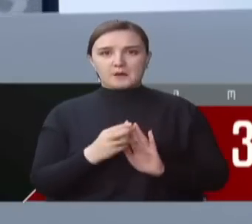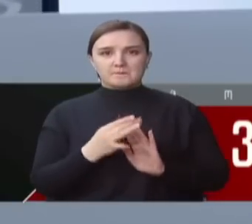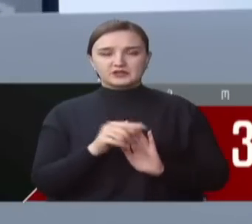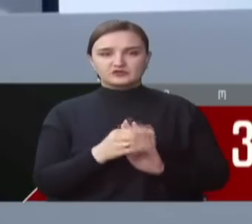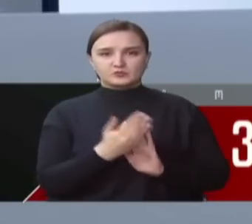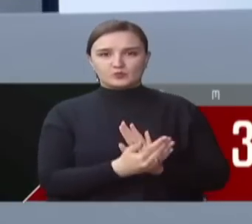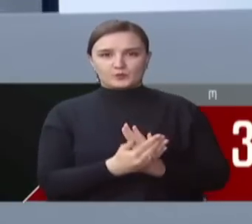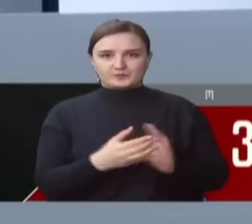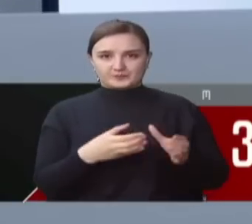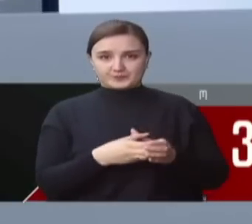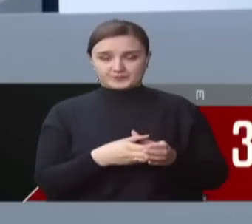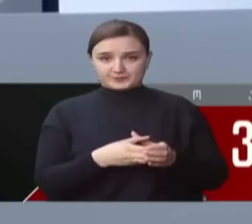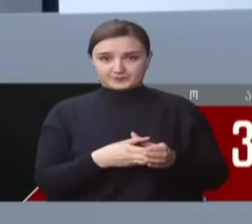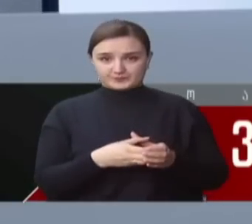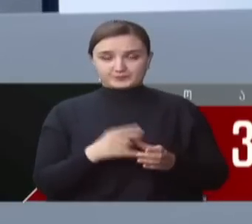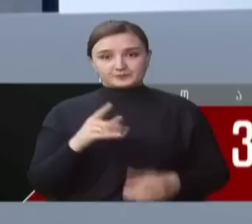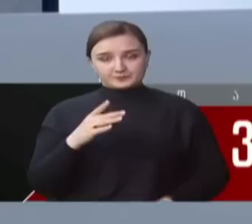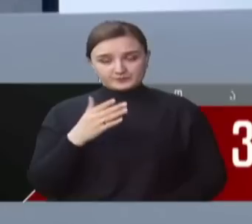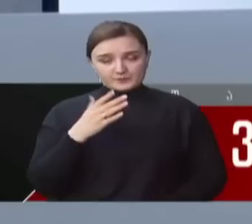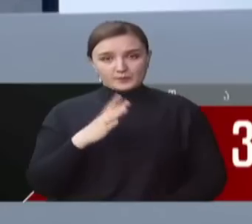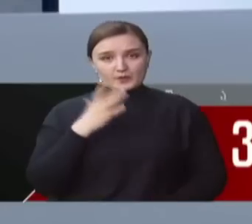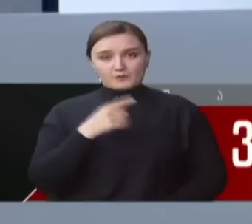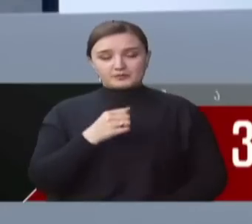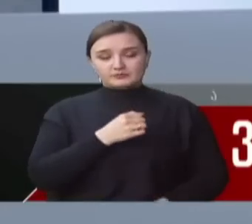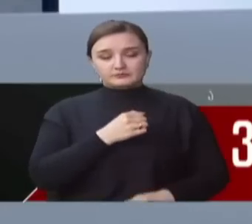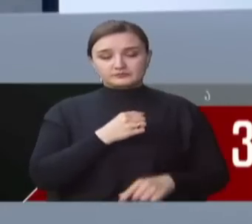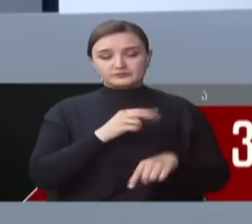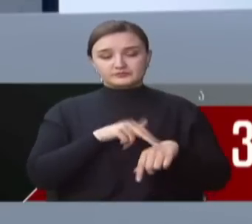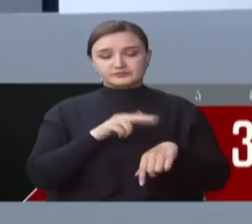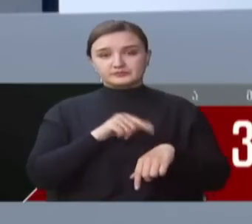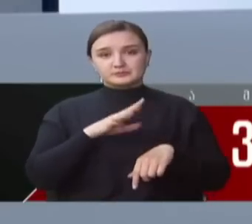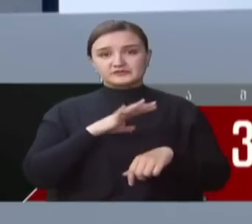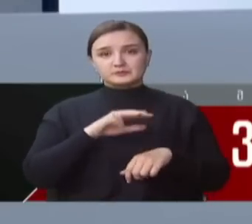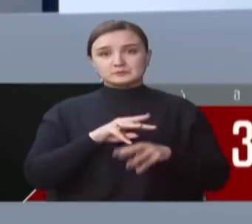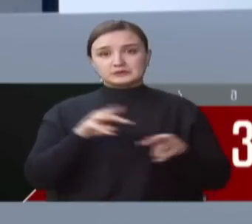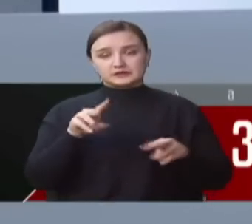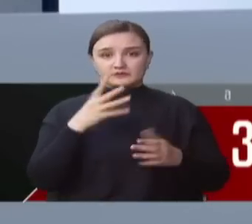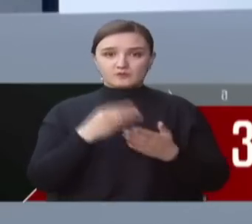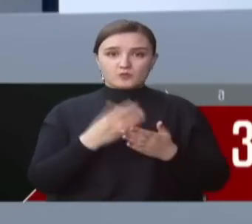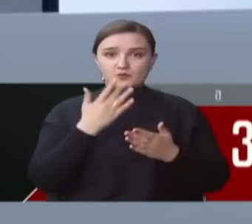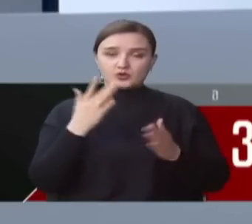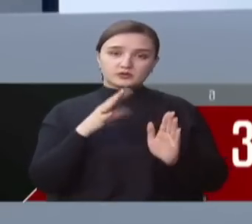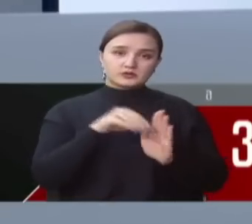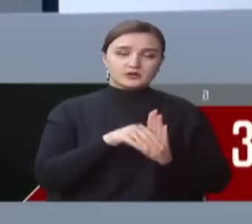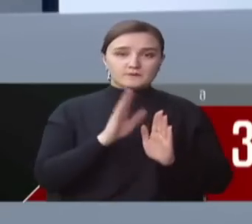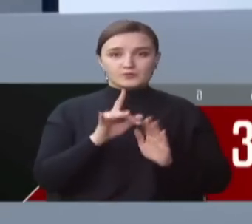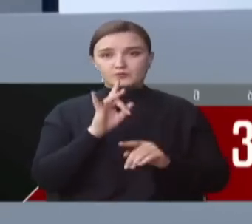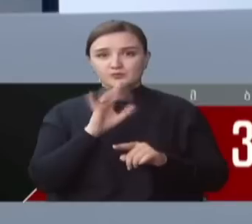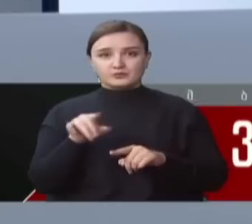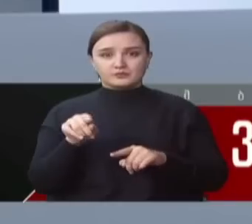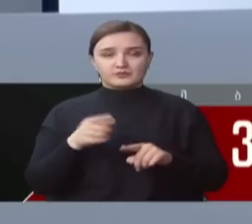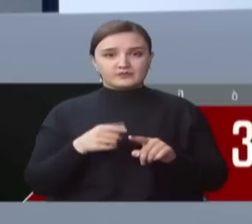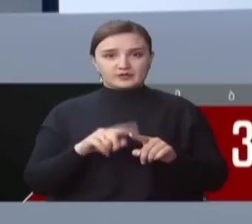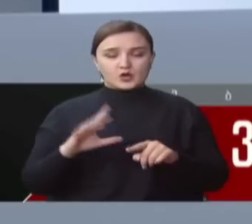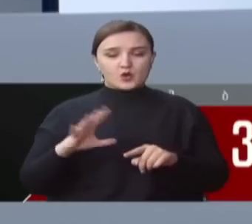Sprtism Hridan. Ertoba tuara copili zalovani politicul procese și mispactorze sau pristrost, res politicosevma ex-magal cinosans